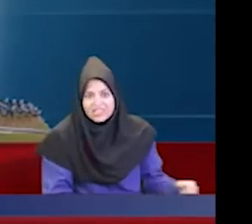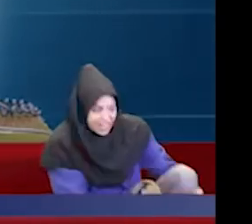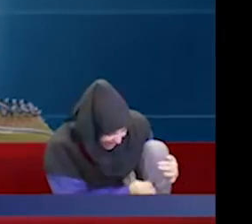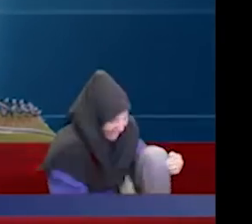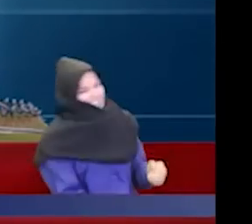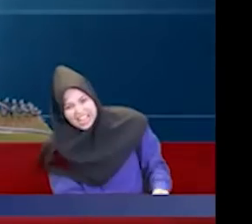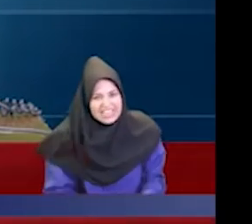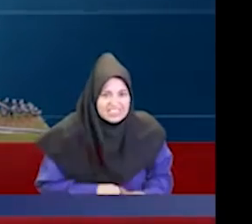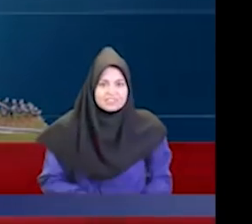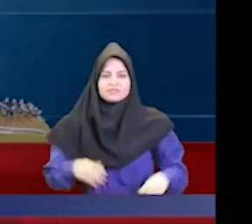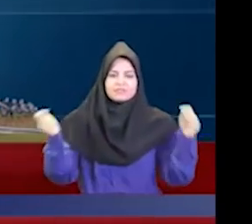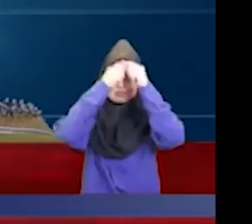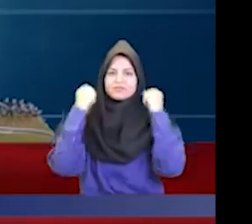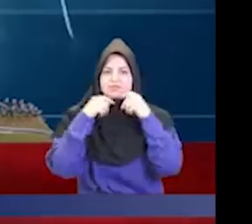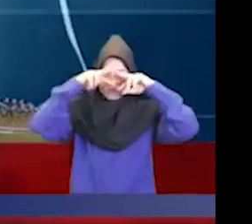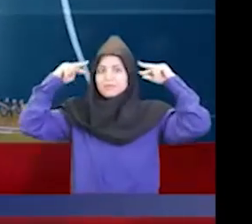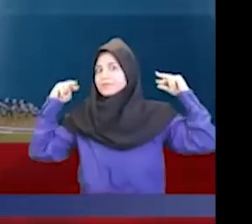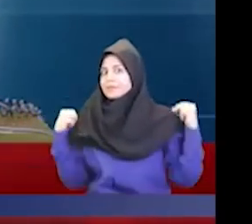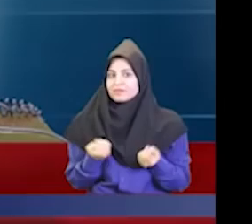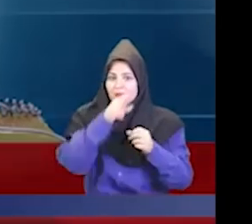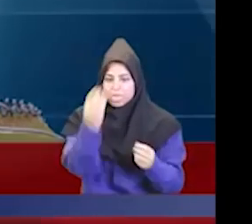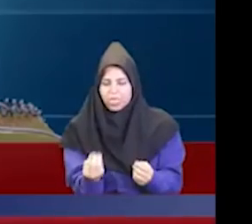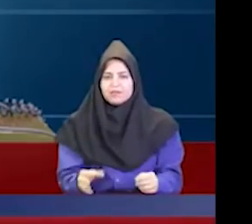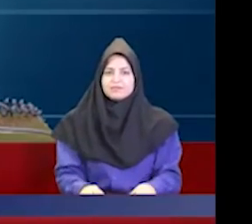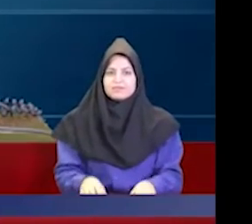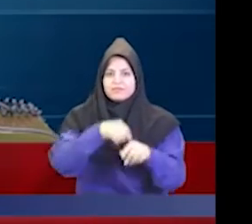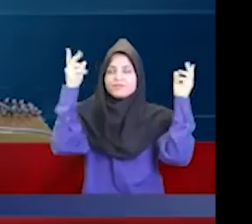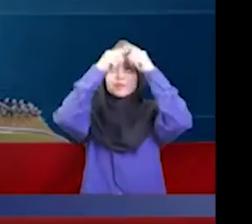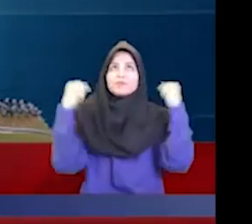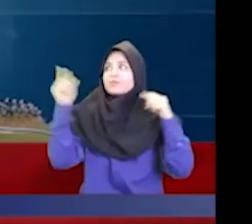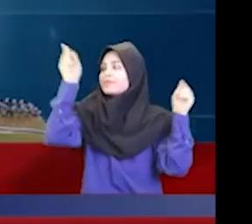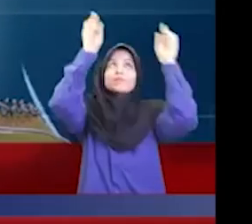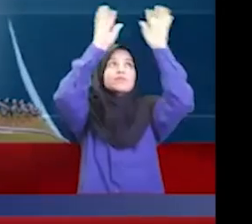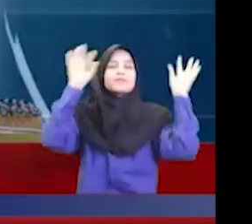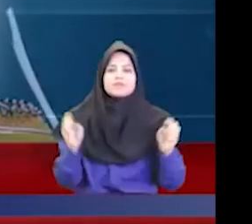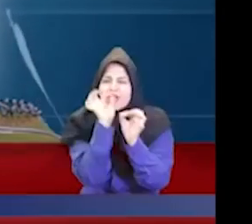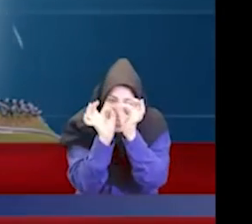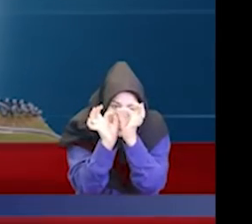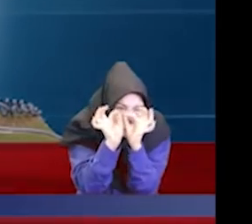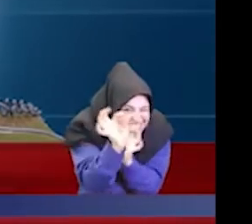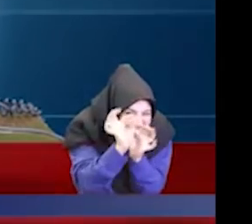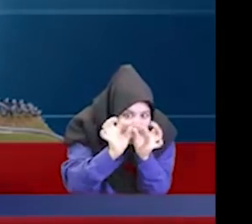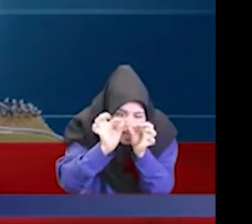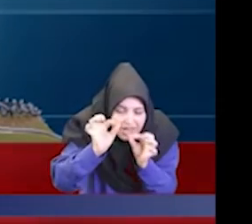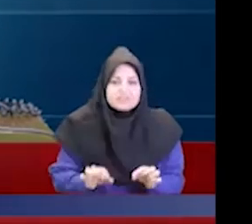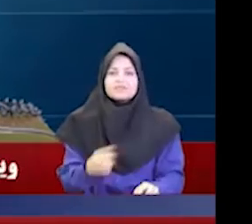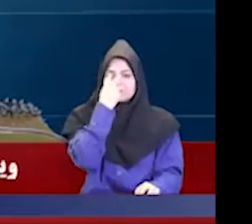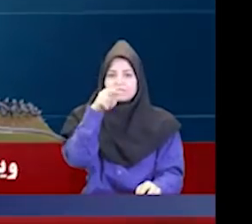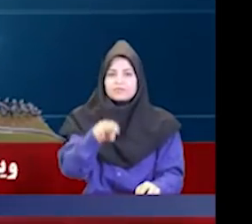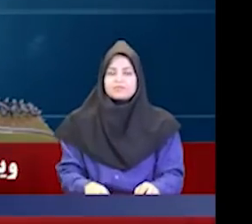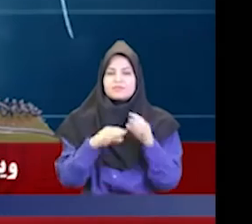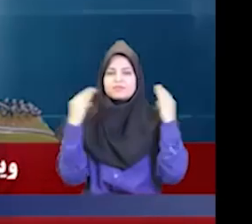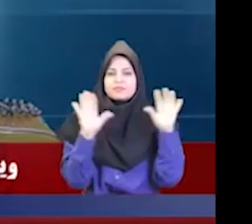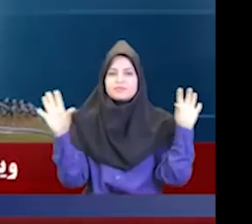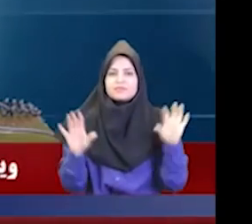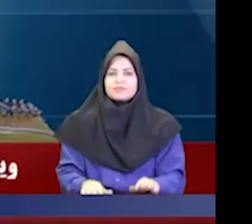بیده، از بس آرایش کرده، ده آفتاب و مهتاب رو با هم با جزئیات کامل دیده در دستور کار قرار